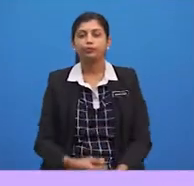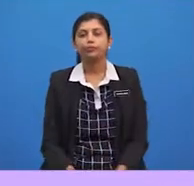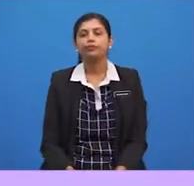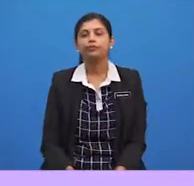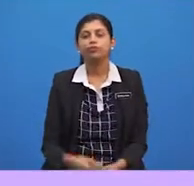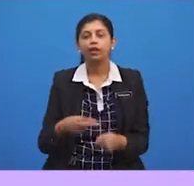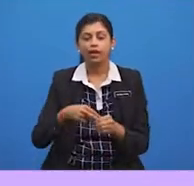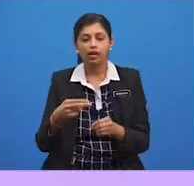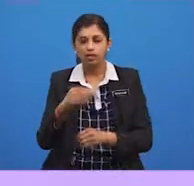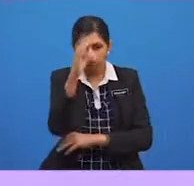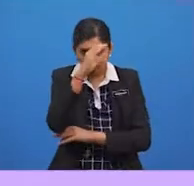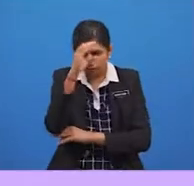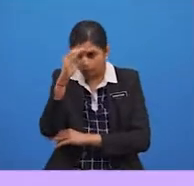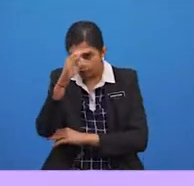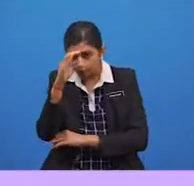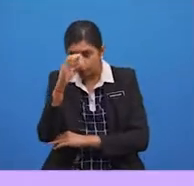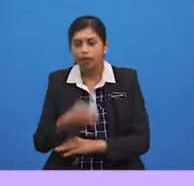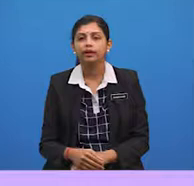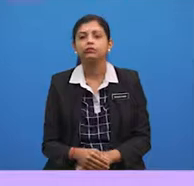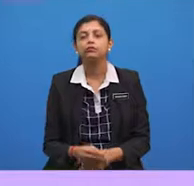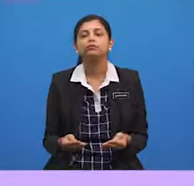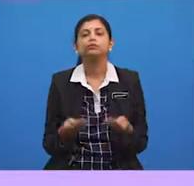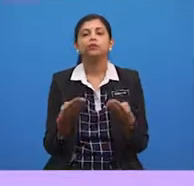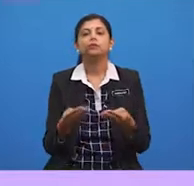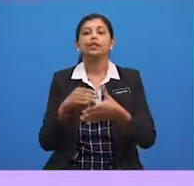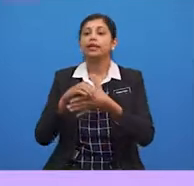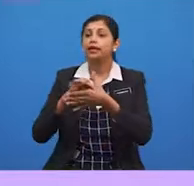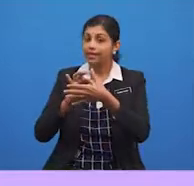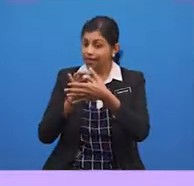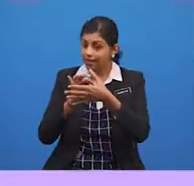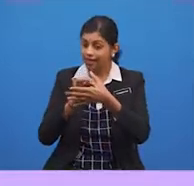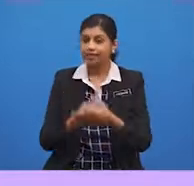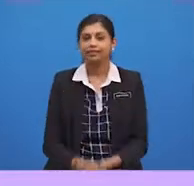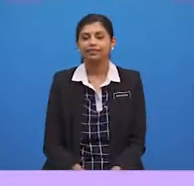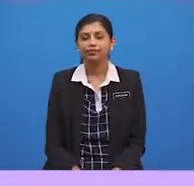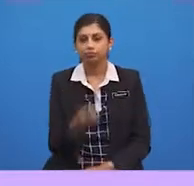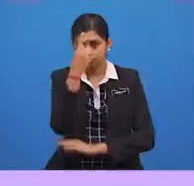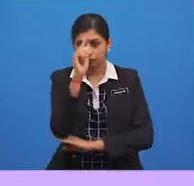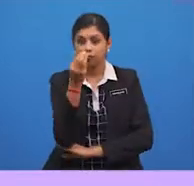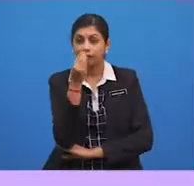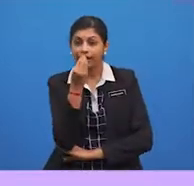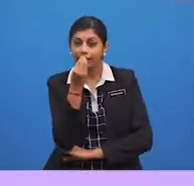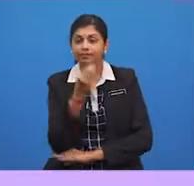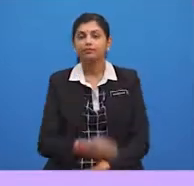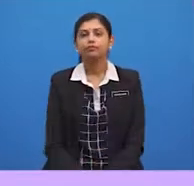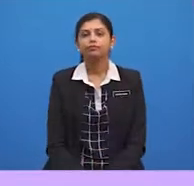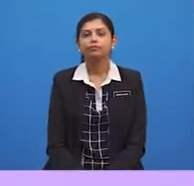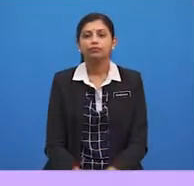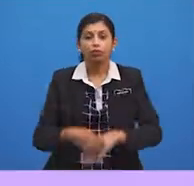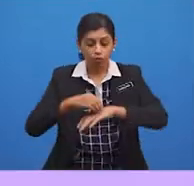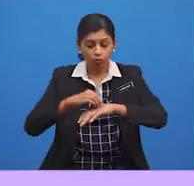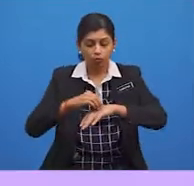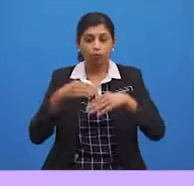Hasil buruan membekalkan daging sebagai sumber makanan,